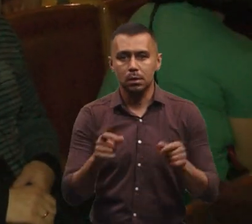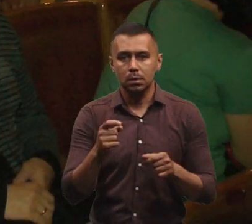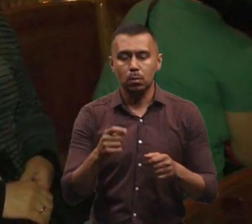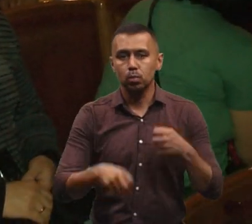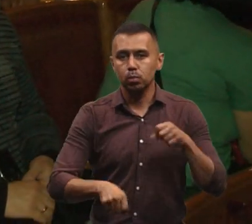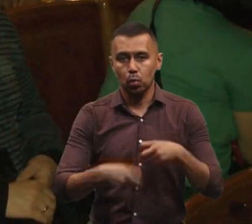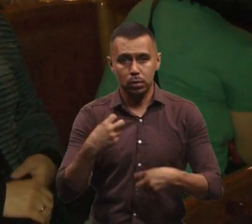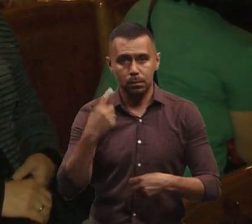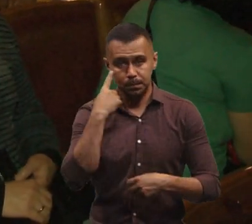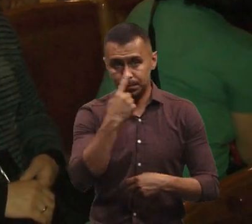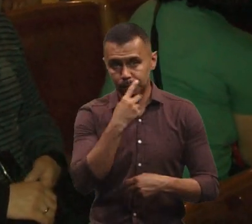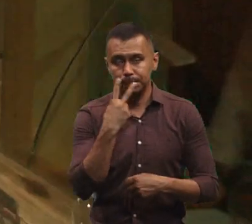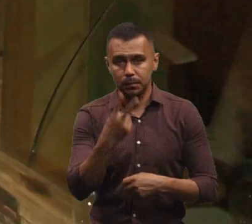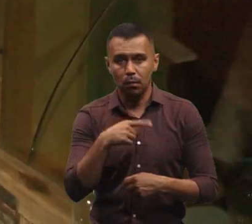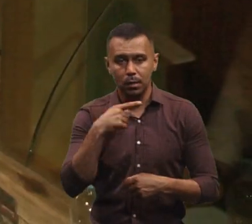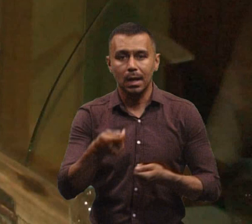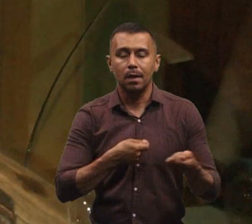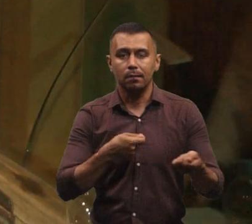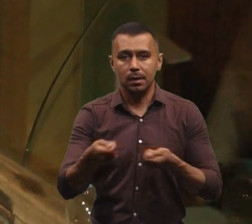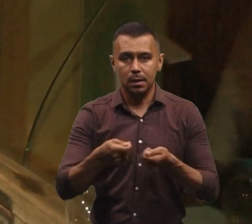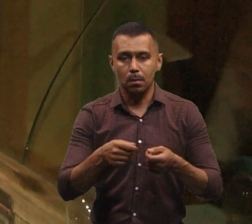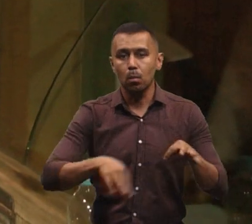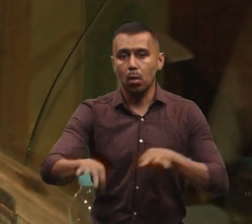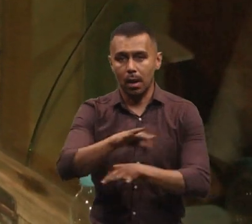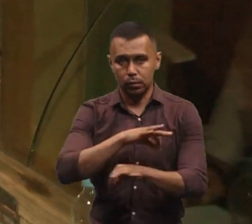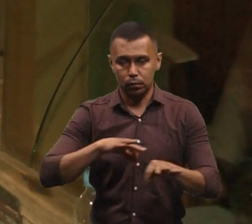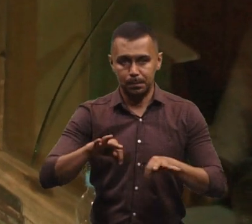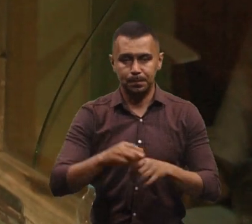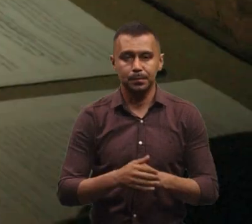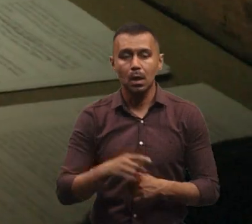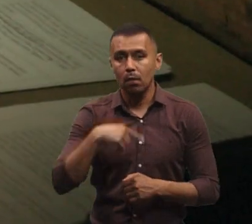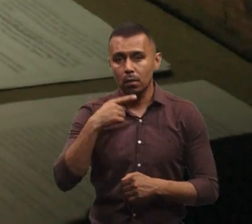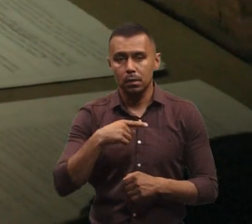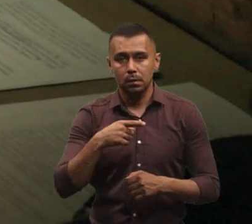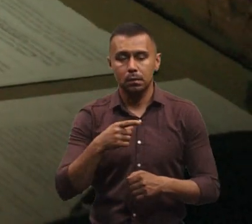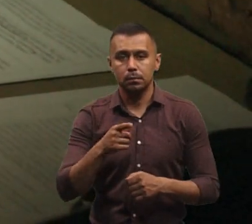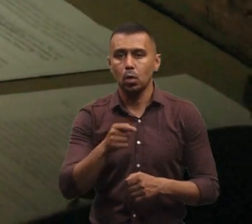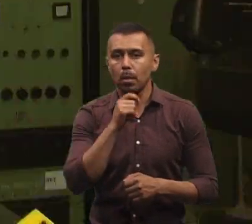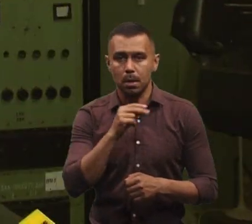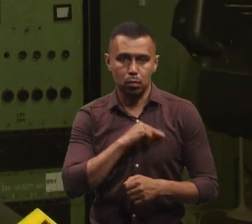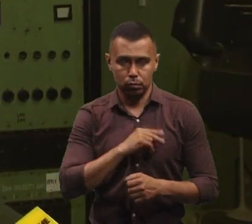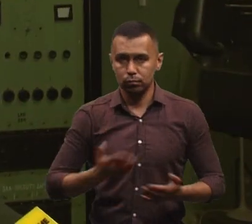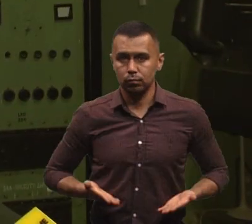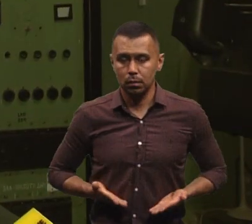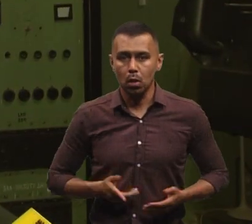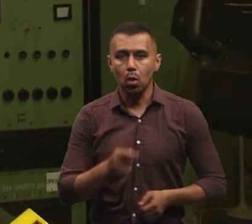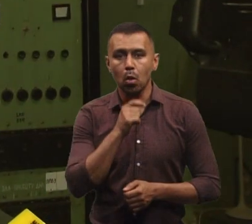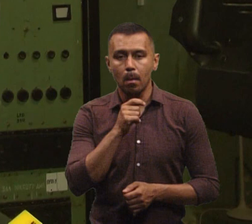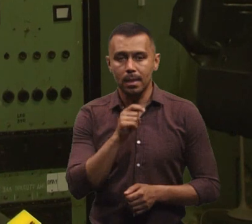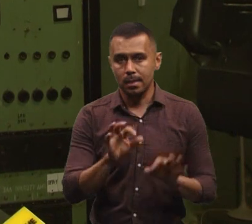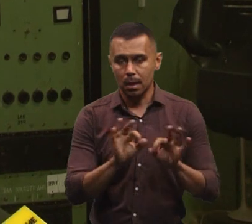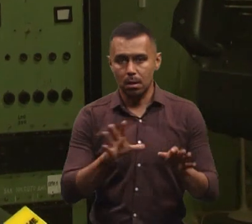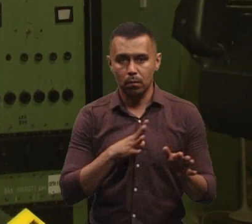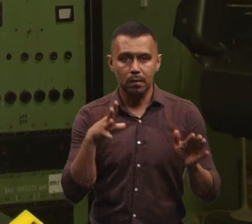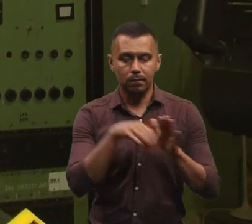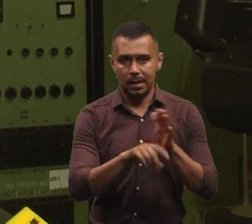зору, каже керівник проєкту, аудіоописовий коментатор Любомир Покотило. Каже, коментатор працює наживо. Коментатор перебуває в рубці,